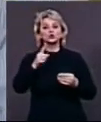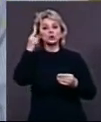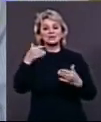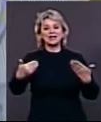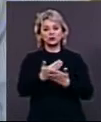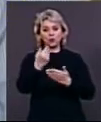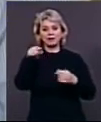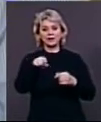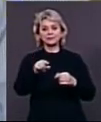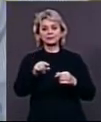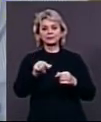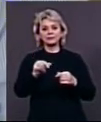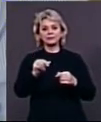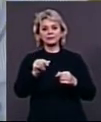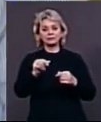узнать новое,